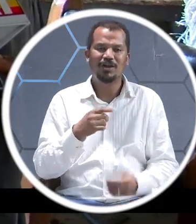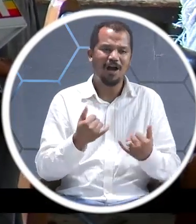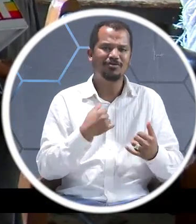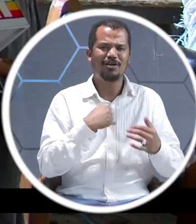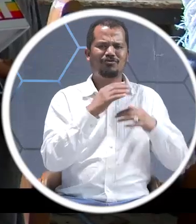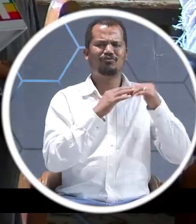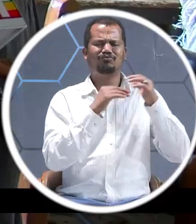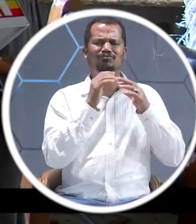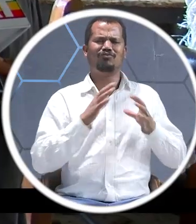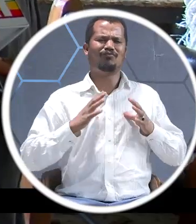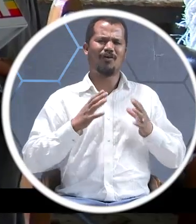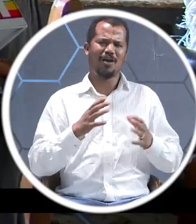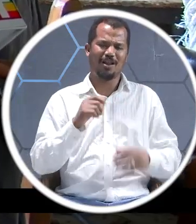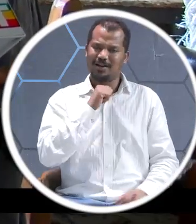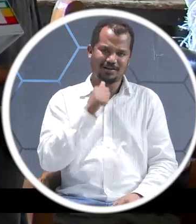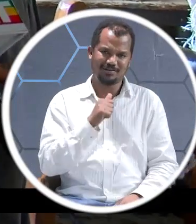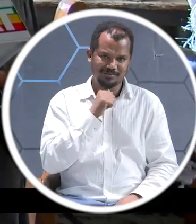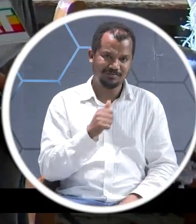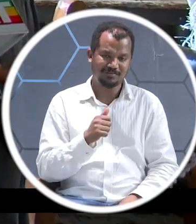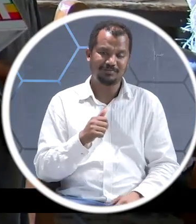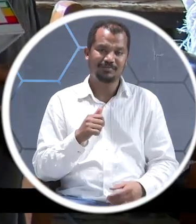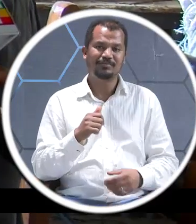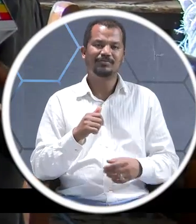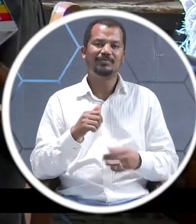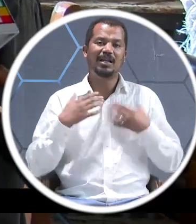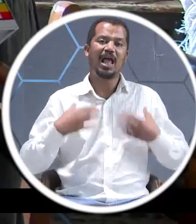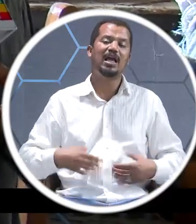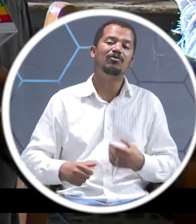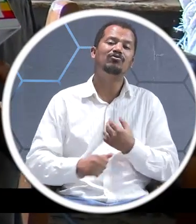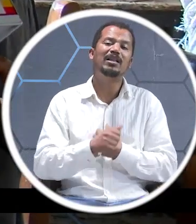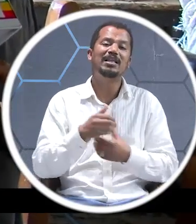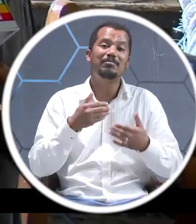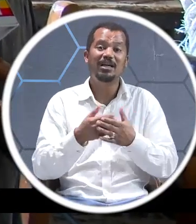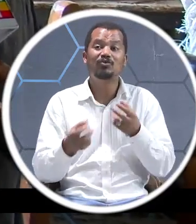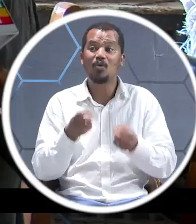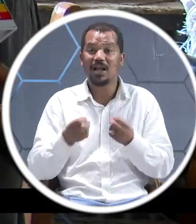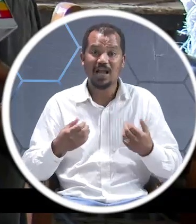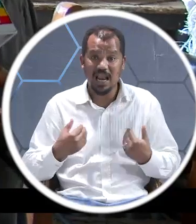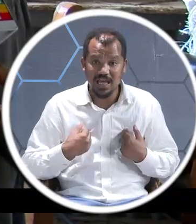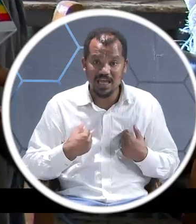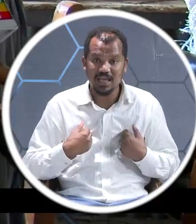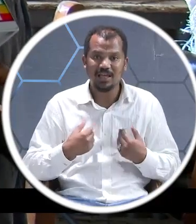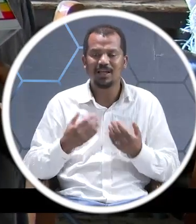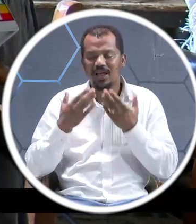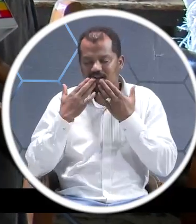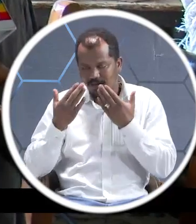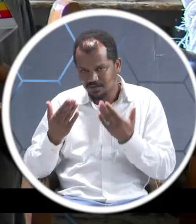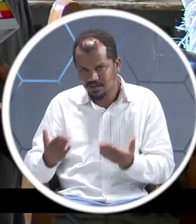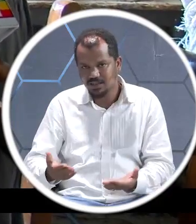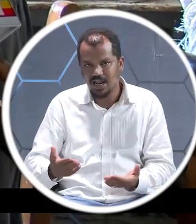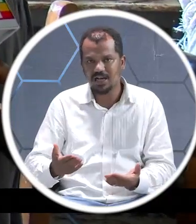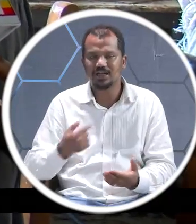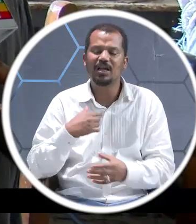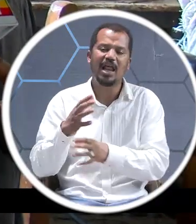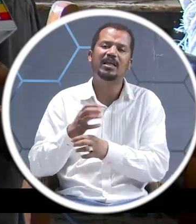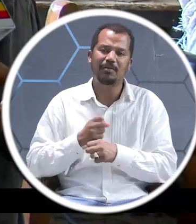باتم تمه چطور نم لایونی چلاد یا اون گری لکال گوده تیغ وی میدرس وگان کاله نامسگنالن